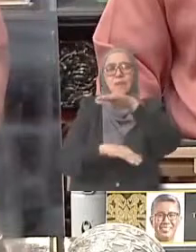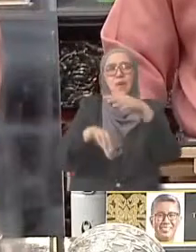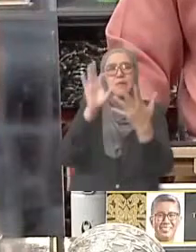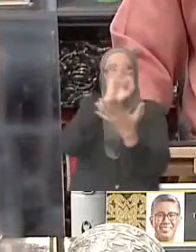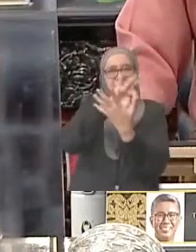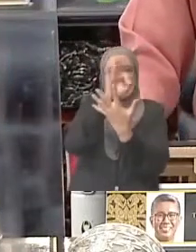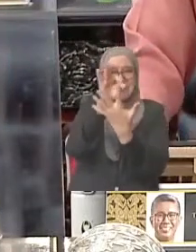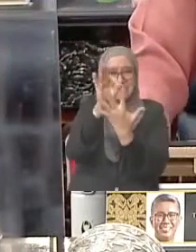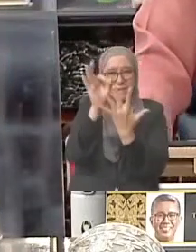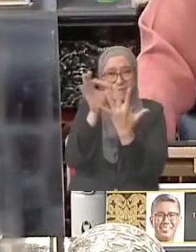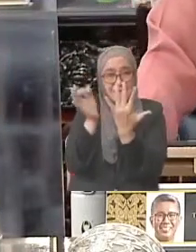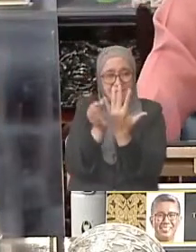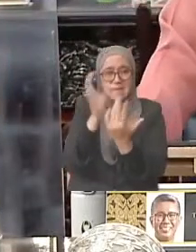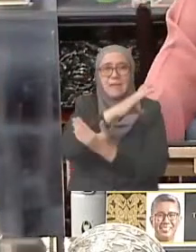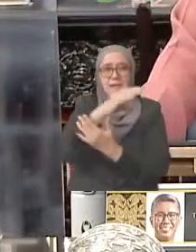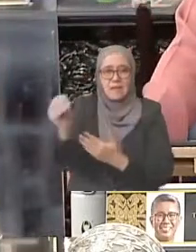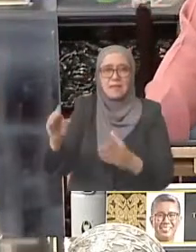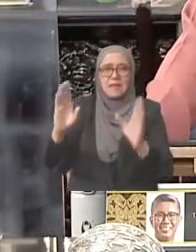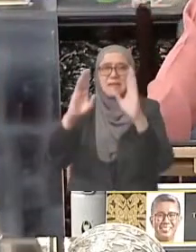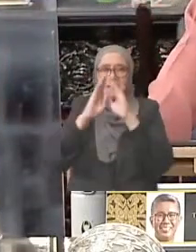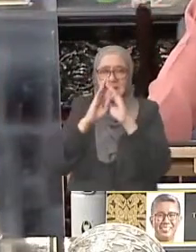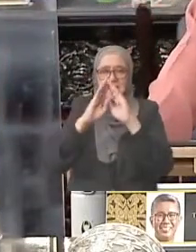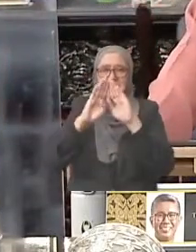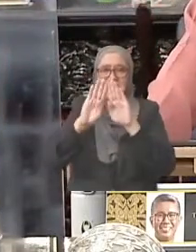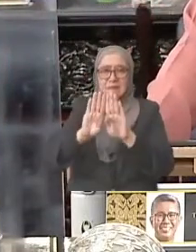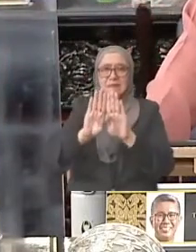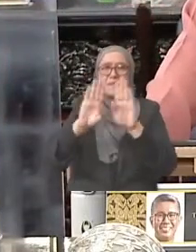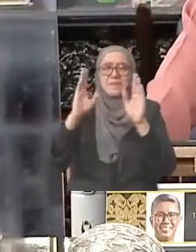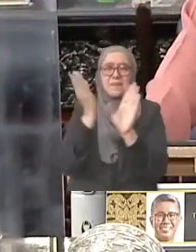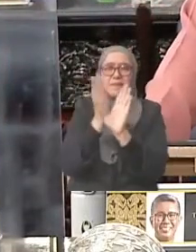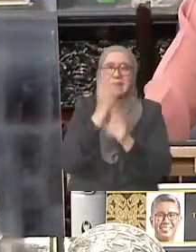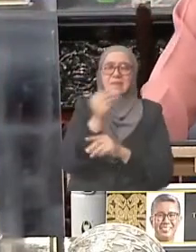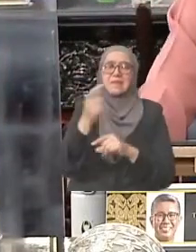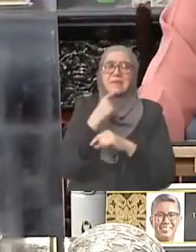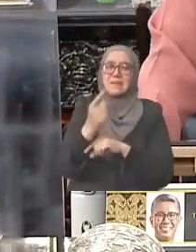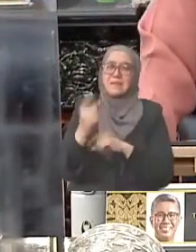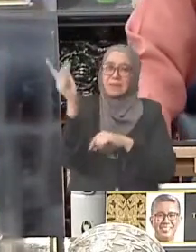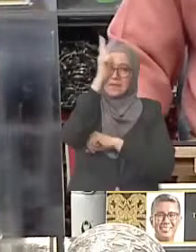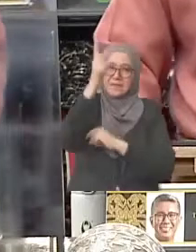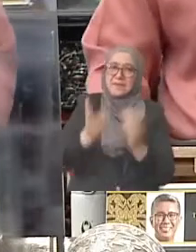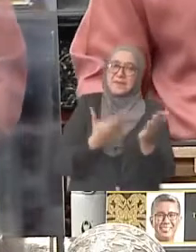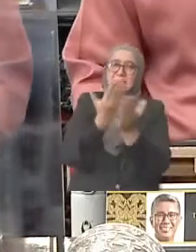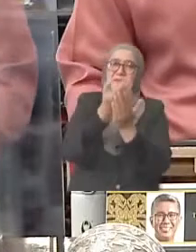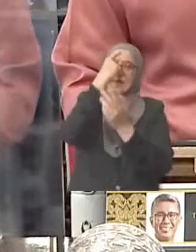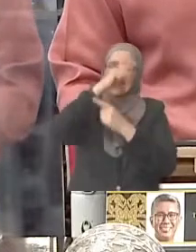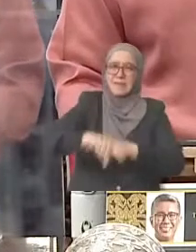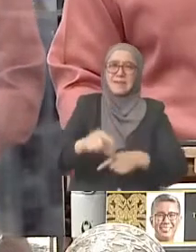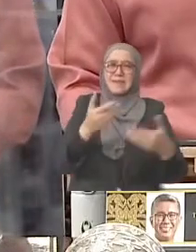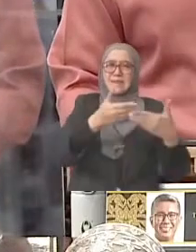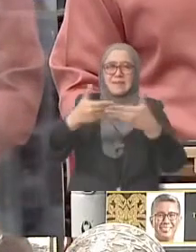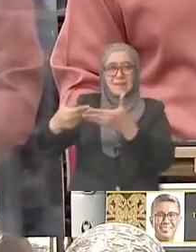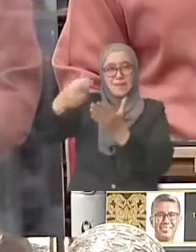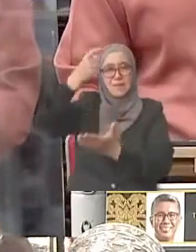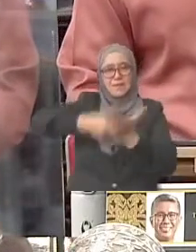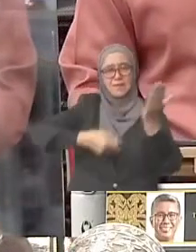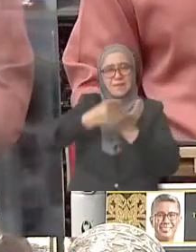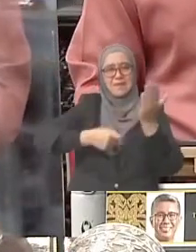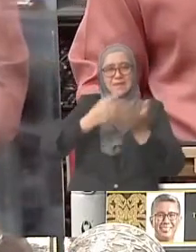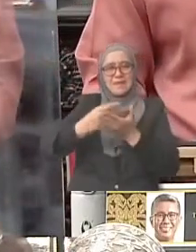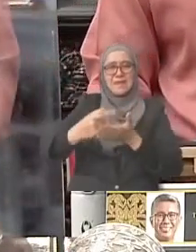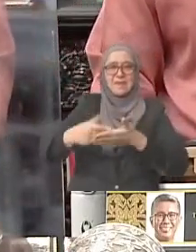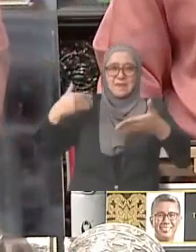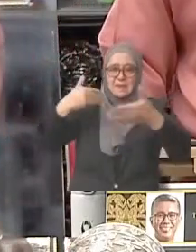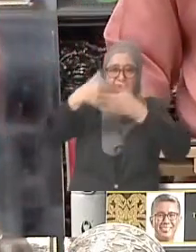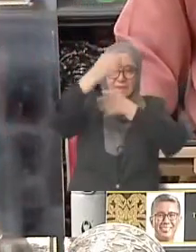Danau bopeng kerajaan bercadang untuk melanjutkan galakkan Cukai bagi program Latul Jalan Industri berstruktur segi tahun